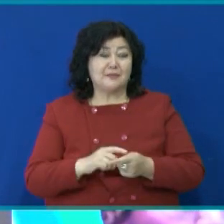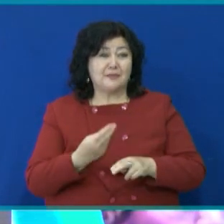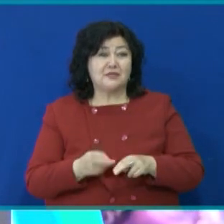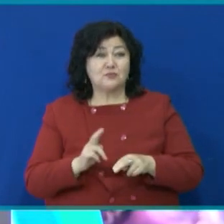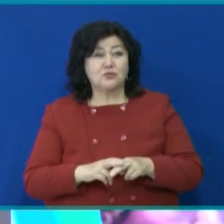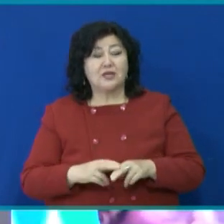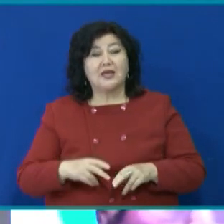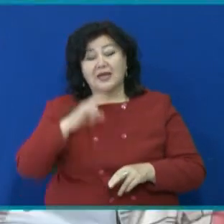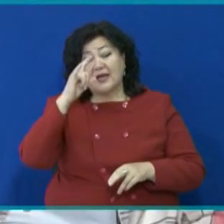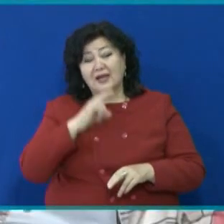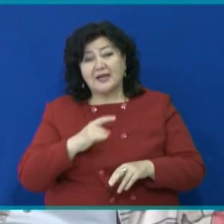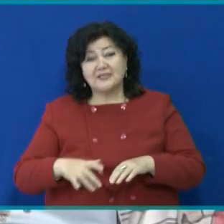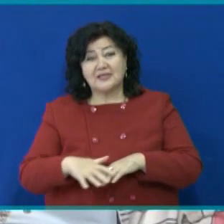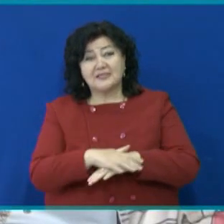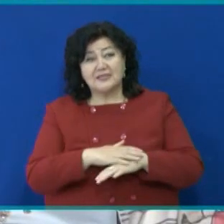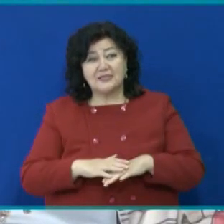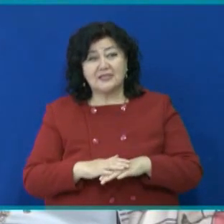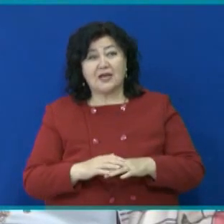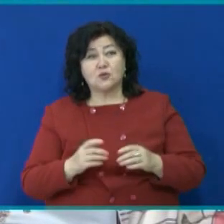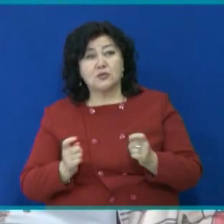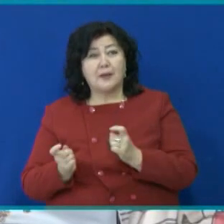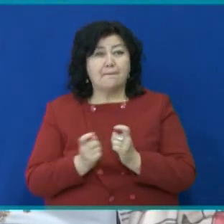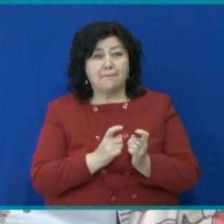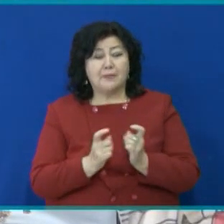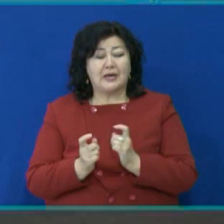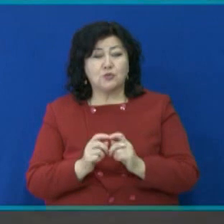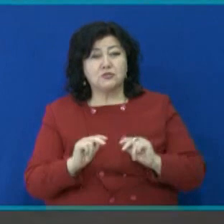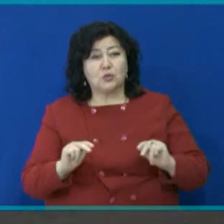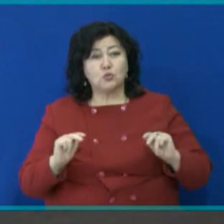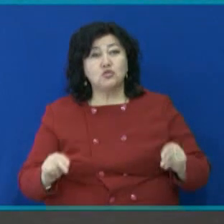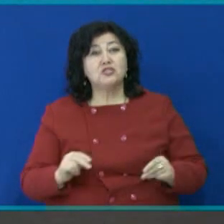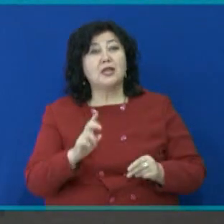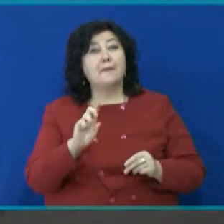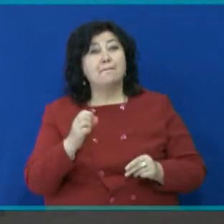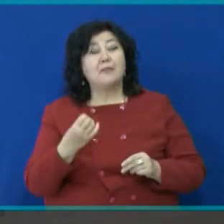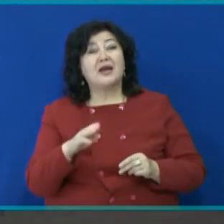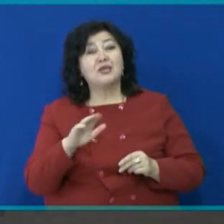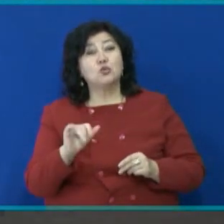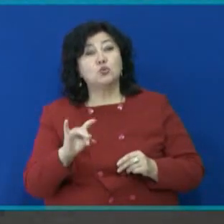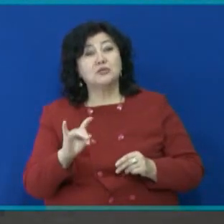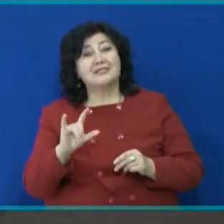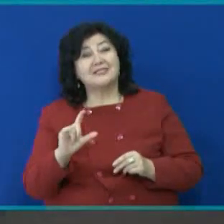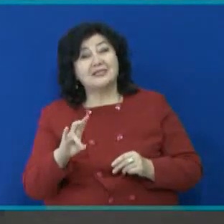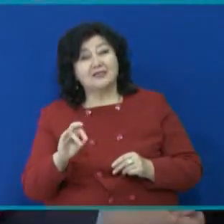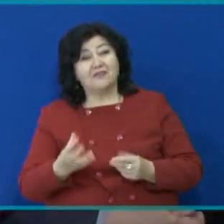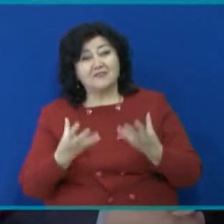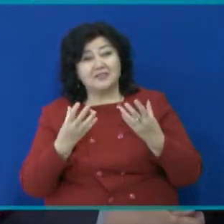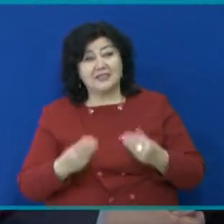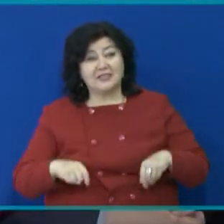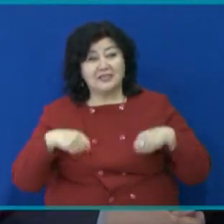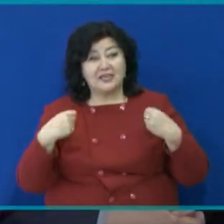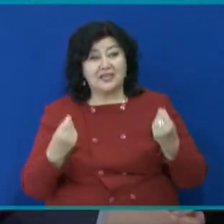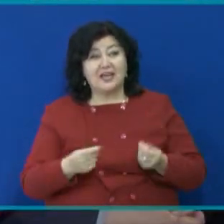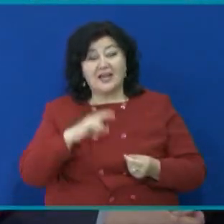қазақ халқының тағдыры мен тілі үшін күрескен алаш арысы ұлт ұстазы Ахмет Байтұрсынұлының туған күнімен байланысты. Қазақ әліпбиінің